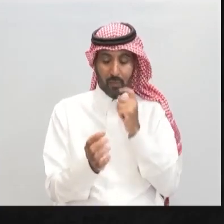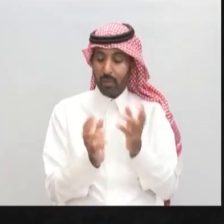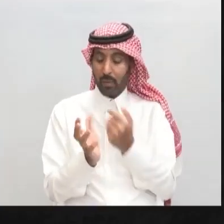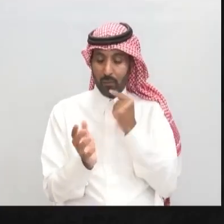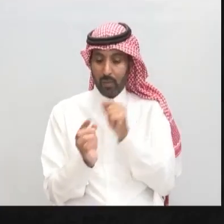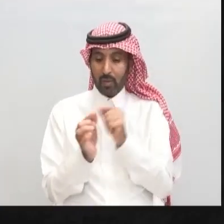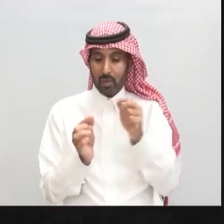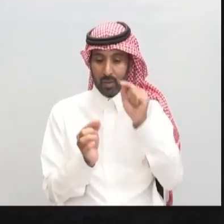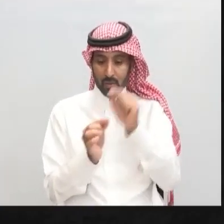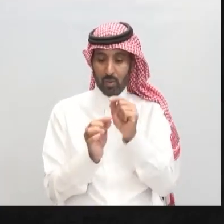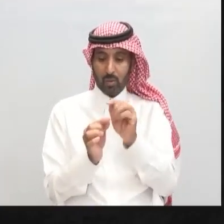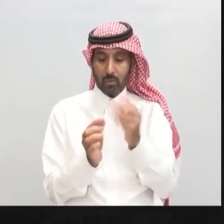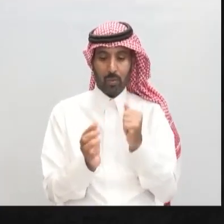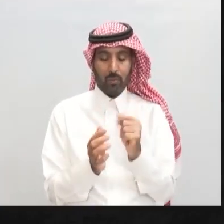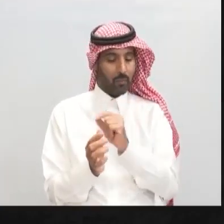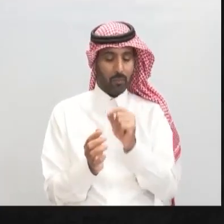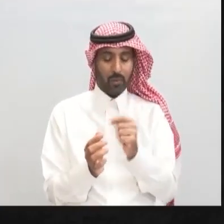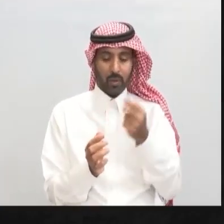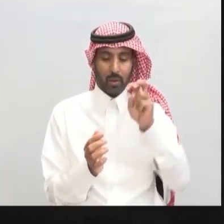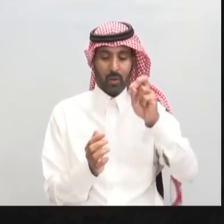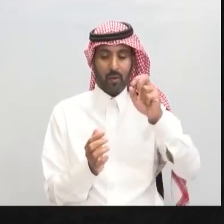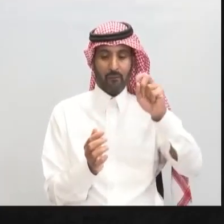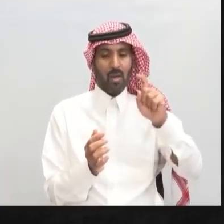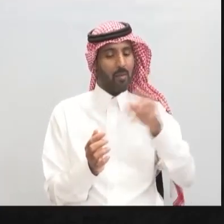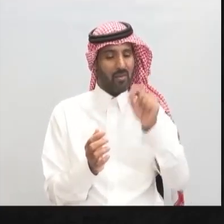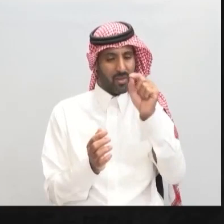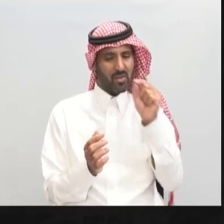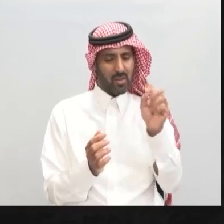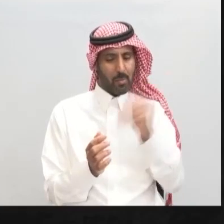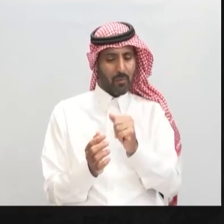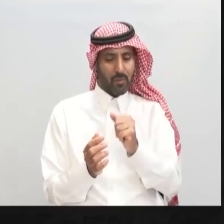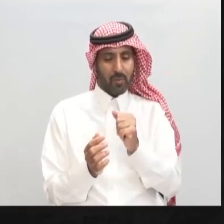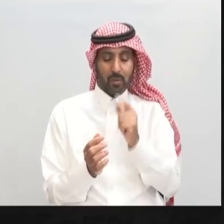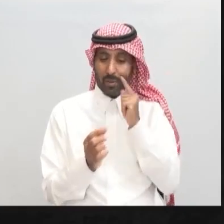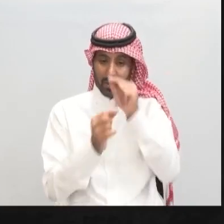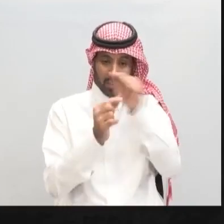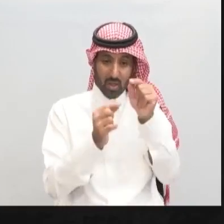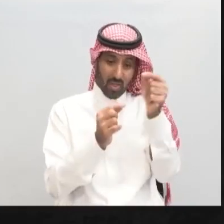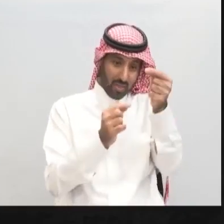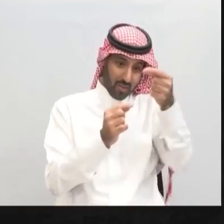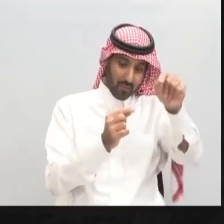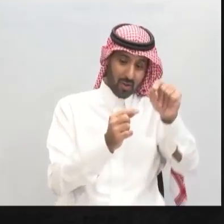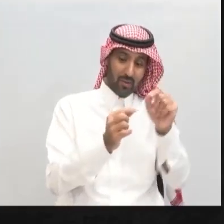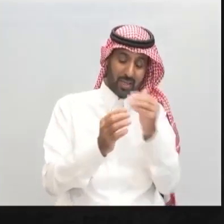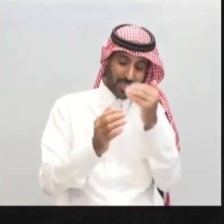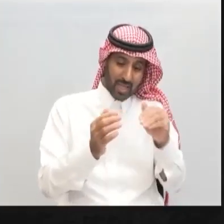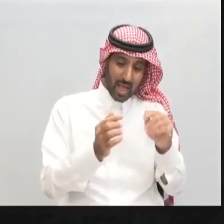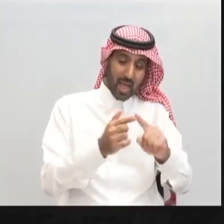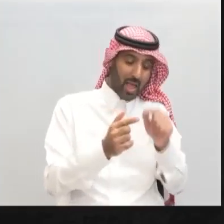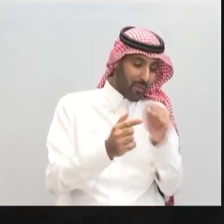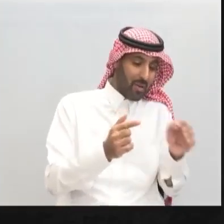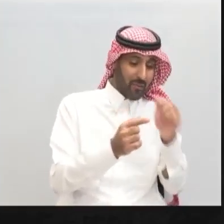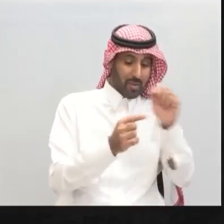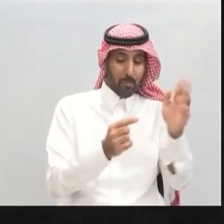الخاء لم يكن هناك نقاط قاف ف لا بلا نقط وكذلك لم يكن مشكل لا بالضم ولا بالكسر ولا